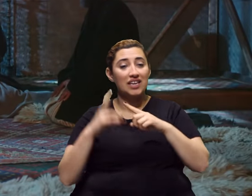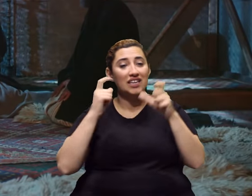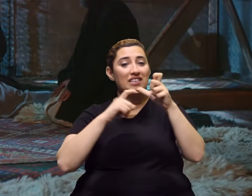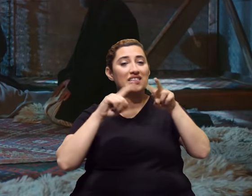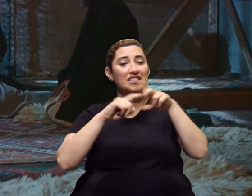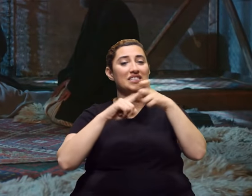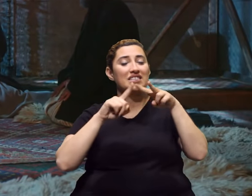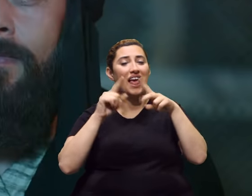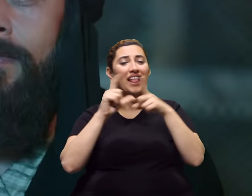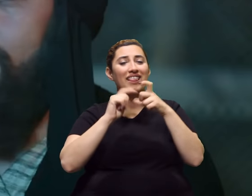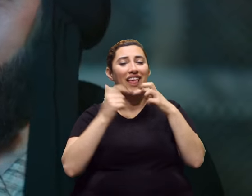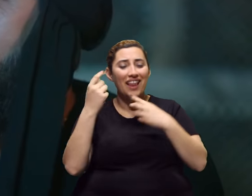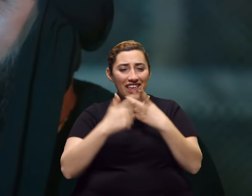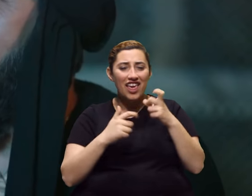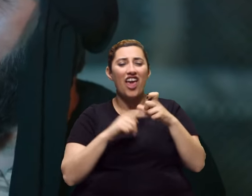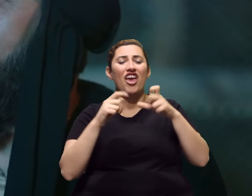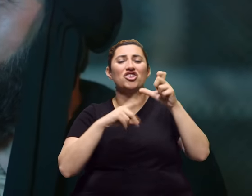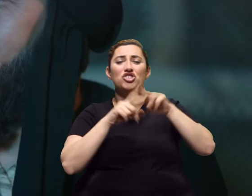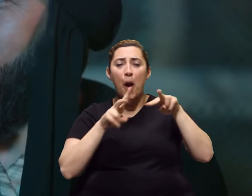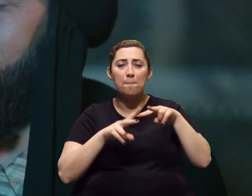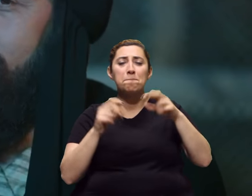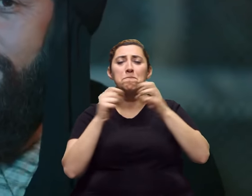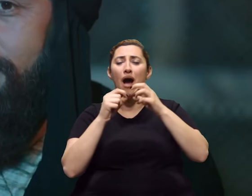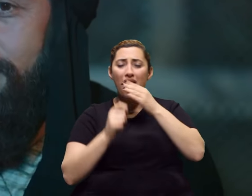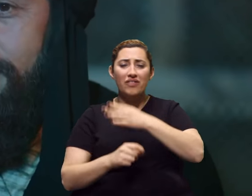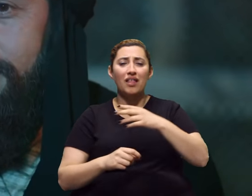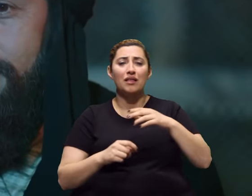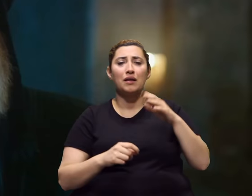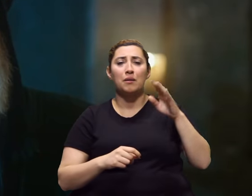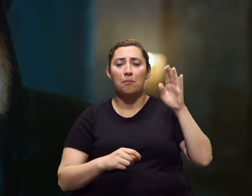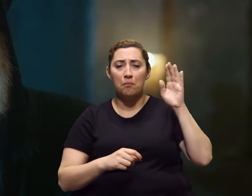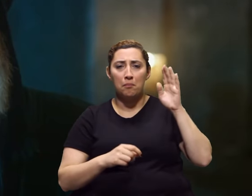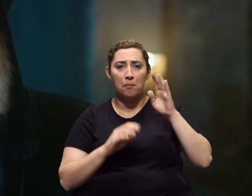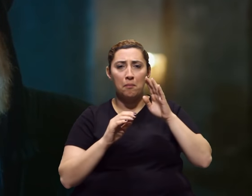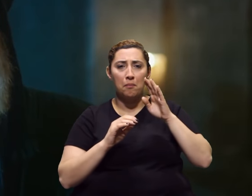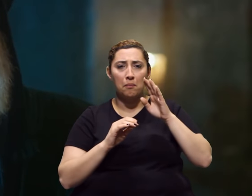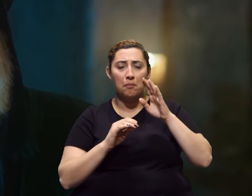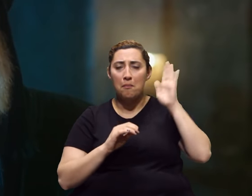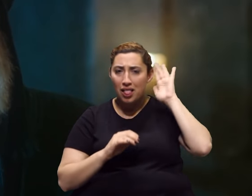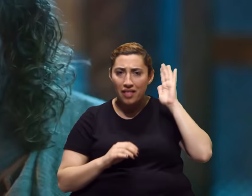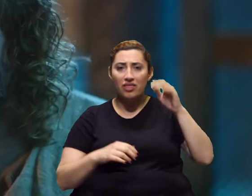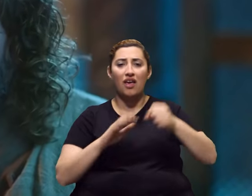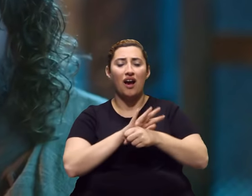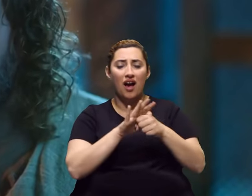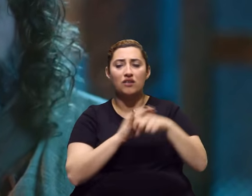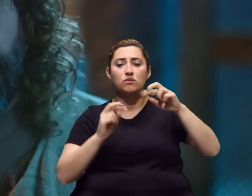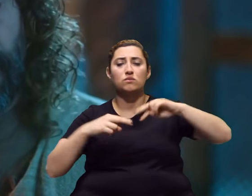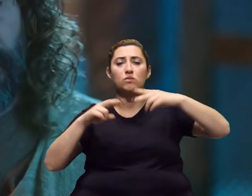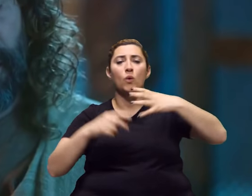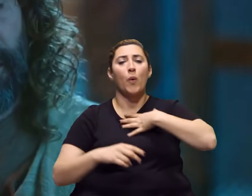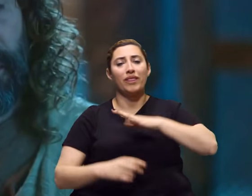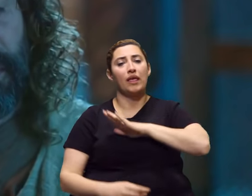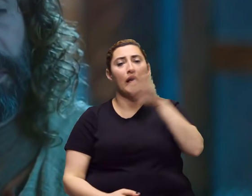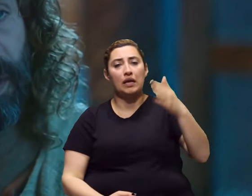İskenderiye'ye, Şam'a, Bağdat'a, Malatya'ya, Kayseri'ye, oradan